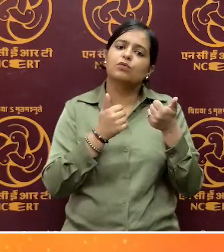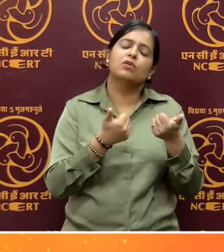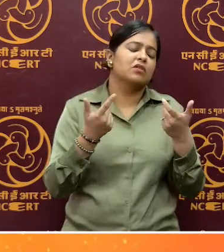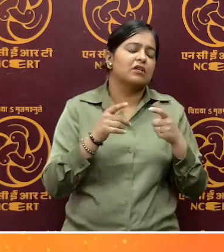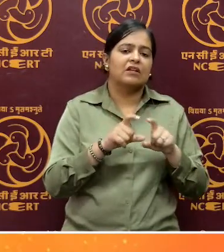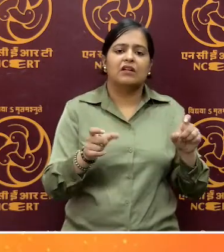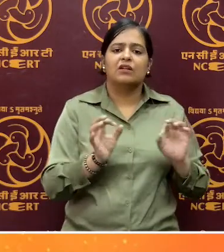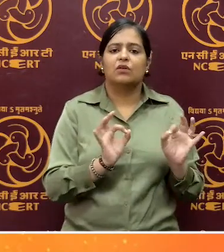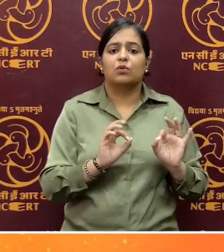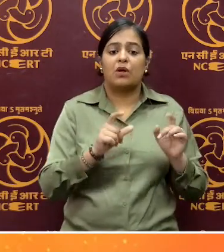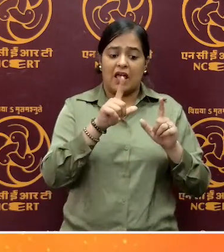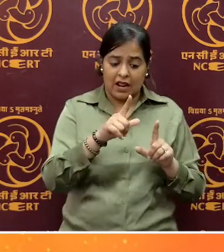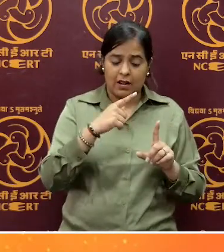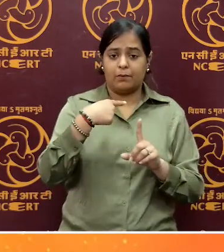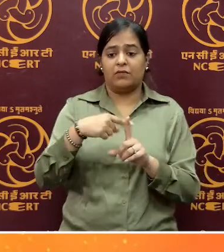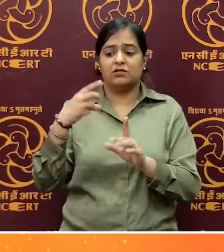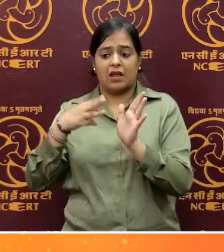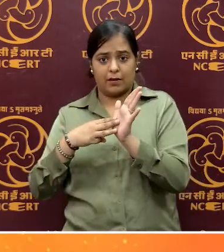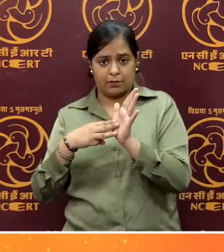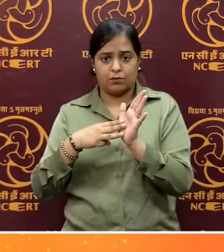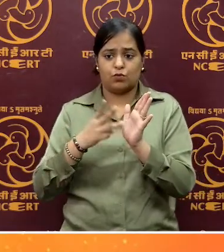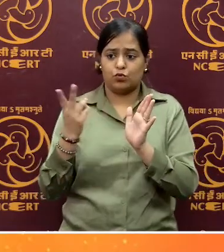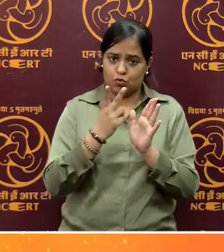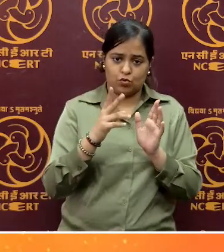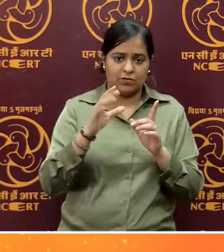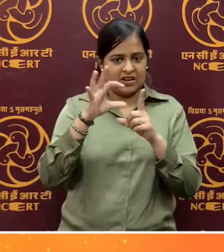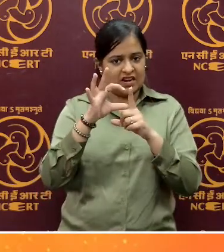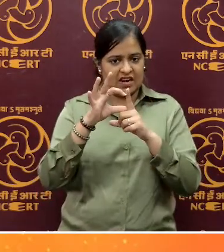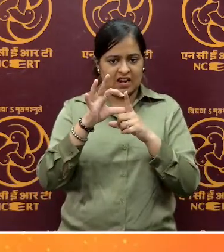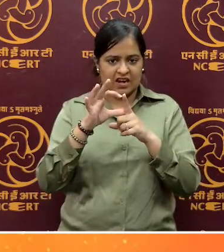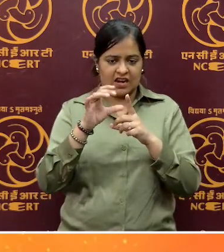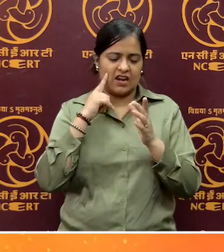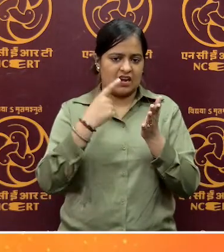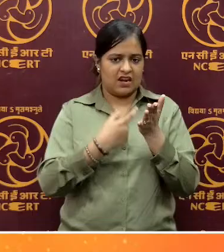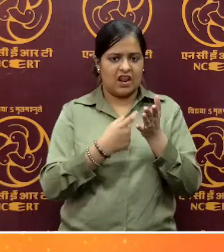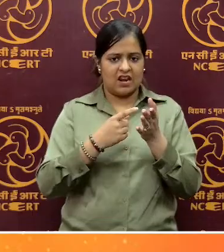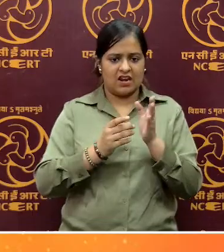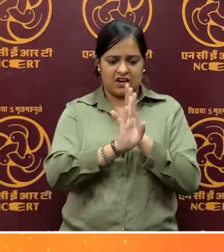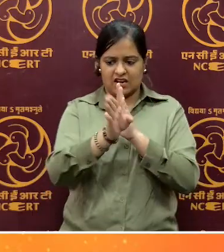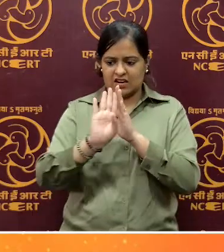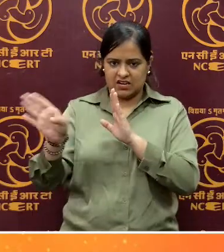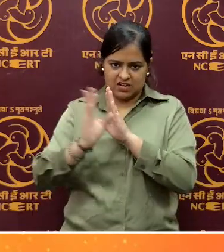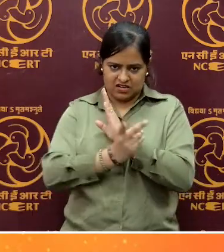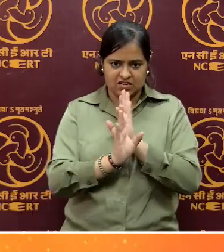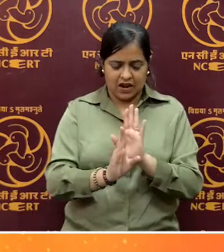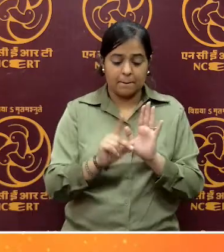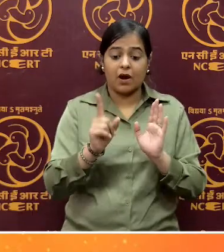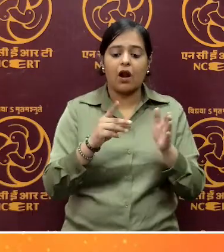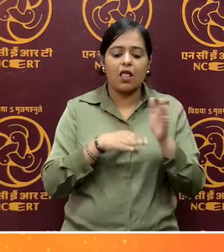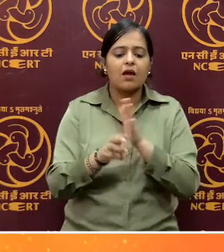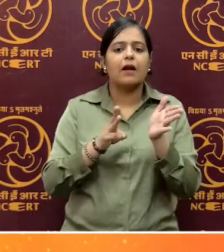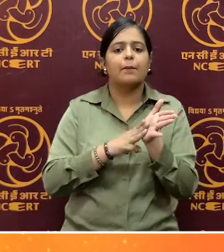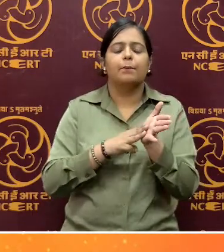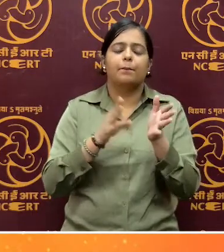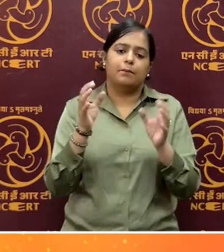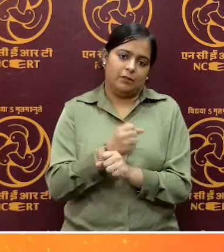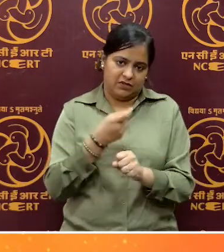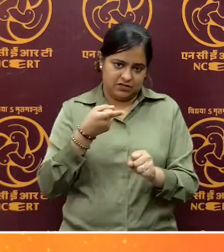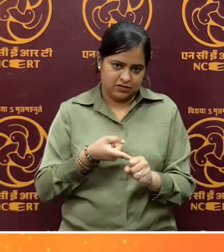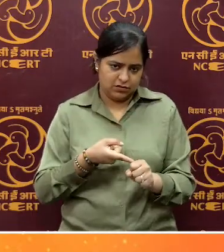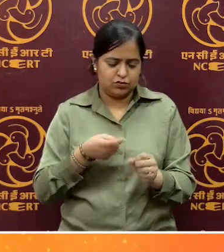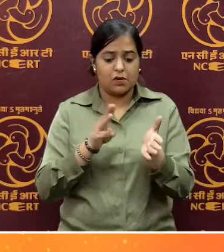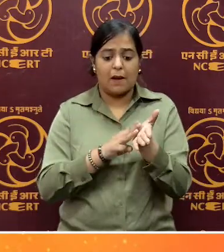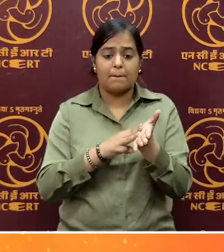एंड एम में डायरेक्शन तो है, इट्स गोइंग डाउनवर्ड, एरो दिख रहा है, ये अपवर्ड एरो दिख रहा है, डायरेक्शन, बट मैग्नीट्यूड नहीं दिख रहा है. तो मैग्नीट्यूड इज स्पेसिफाइड इन